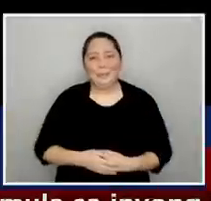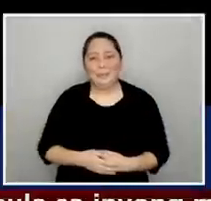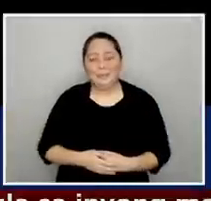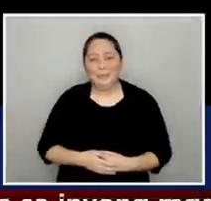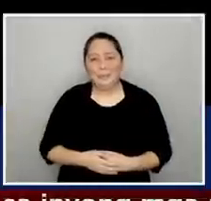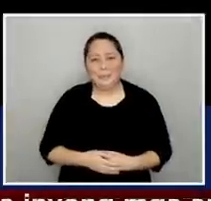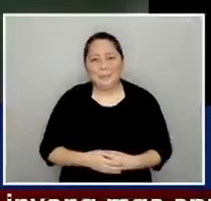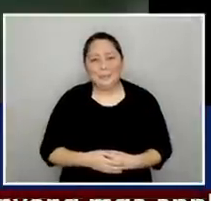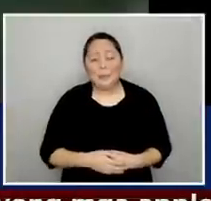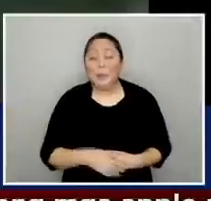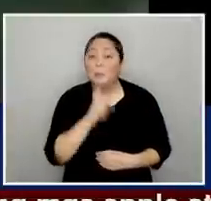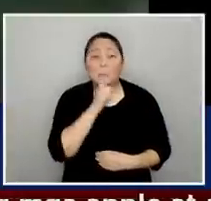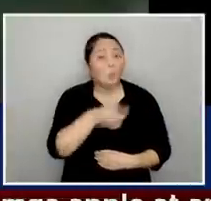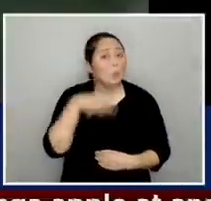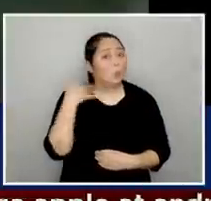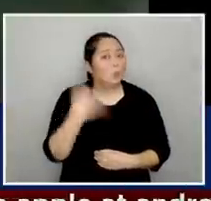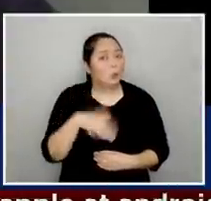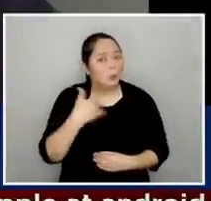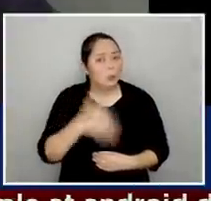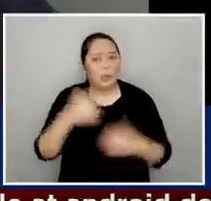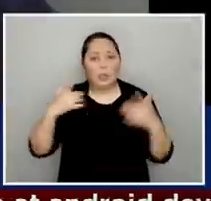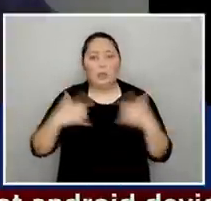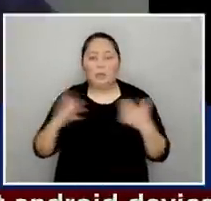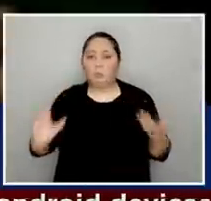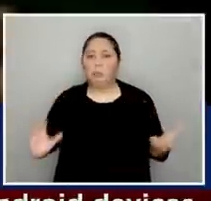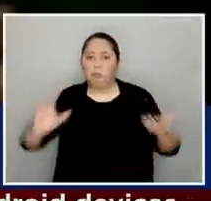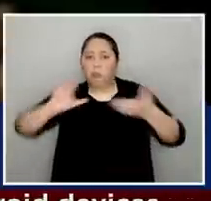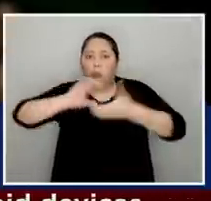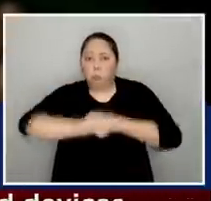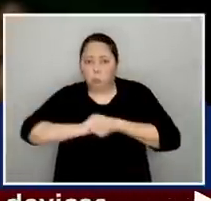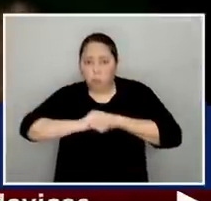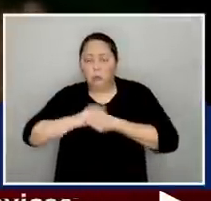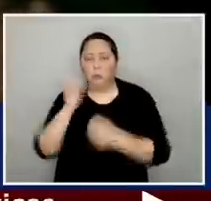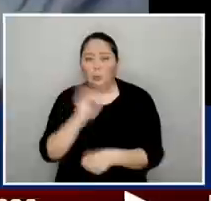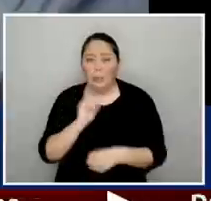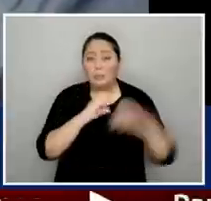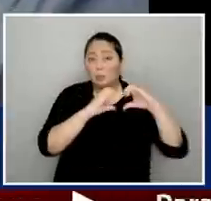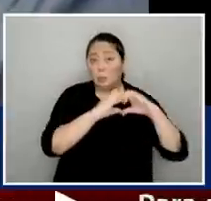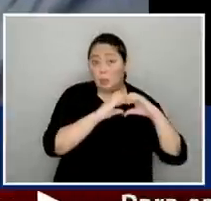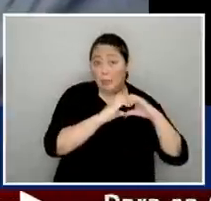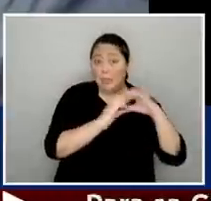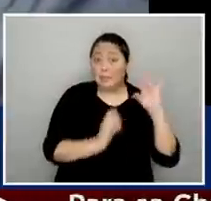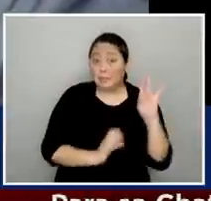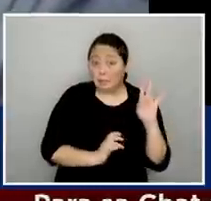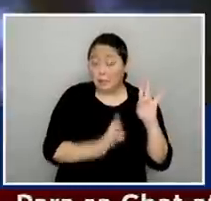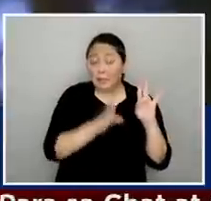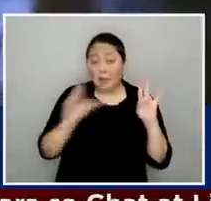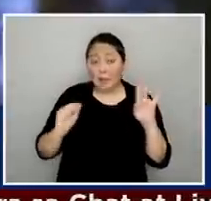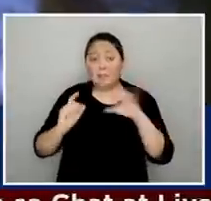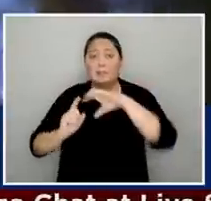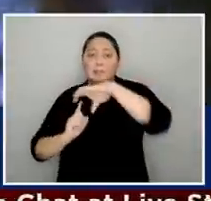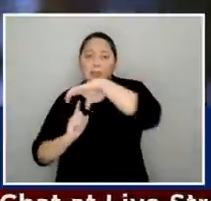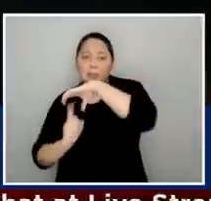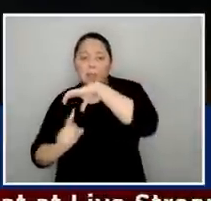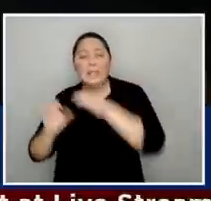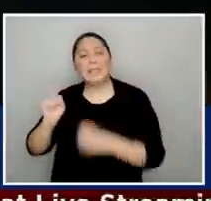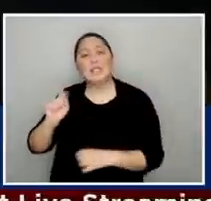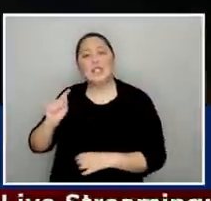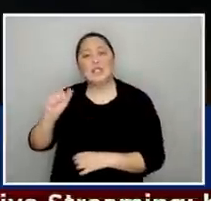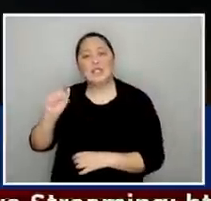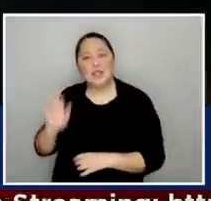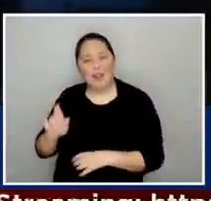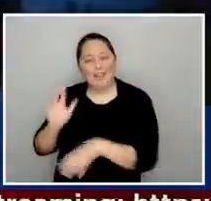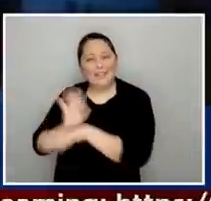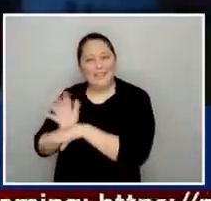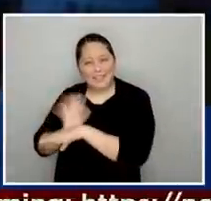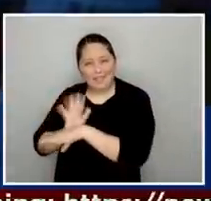Makasaysayan ang bagong nabuong partnership sa pagitan ng ABS-CBN Star Cinema at GMA7 para maipalabas ang pinakamalalaking pelikula ng Star